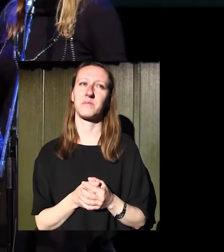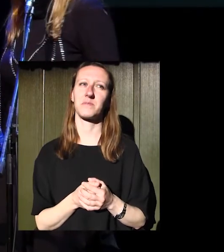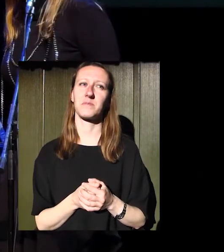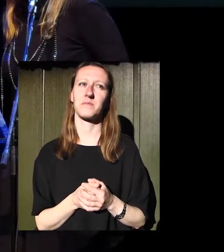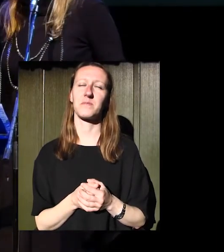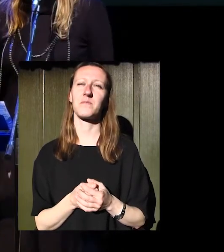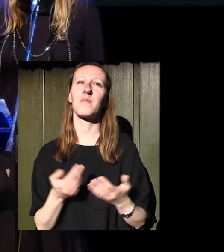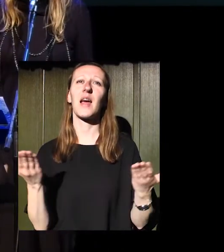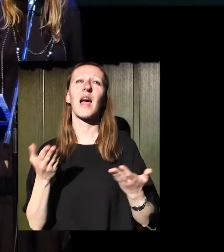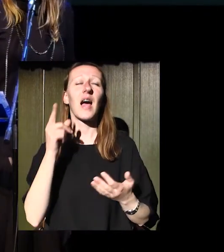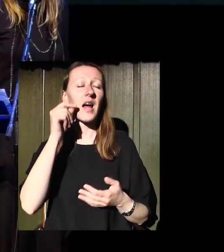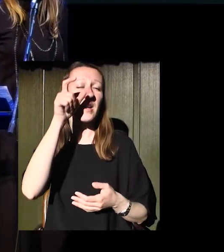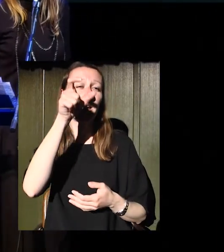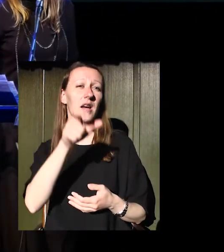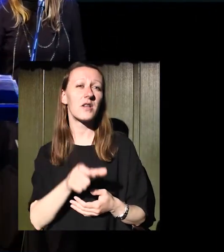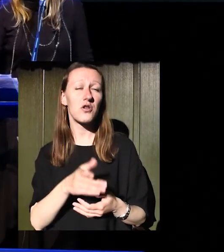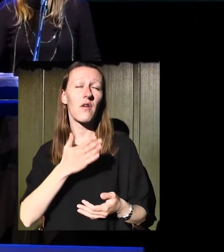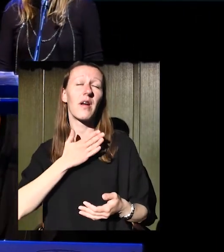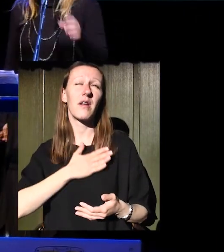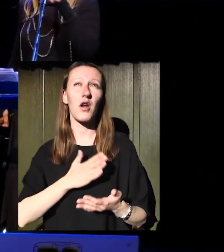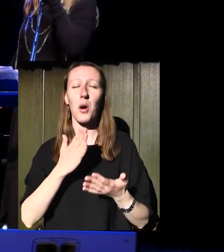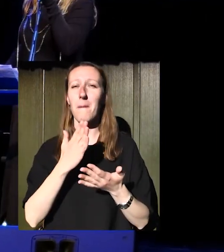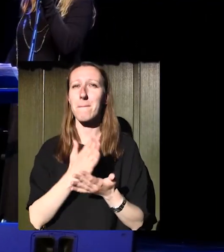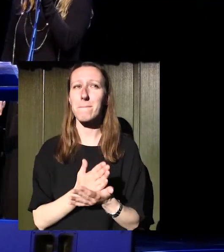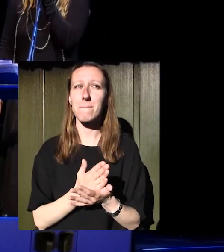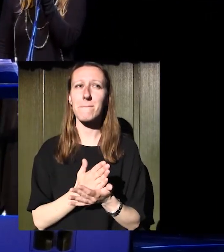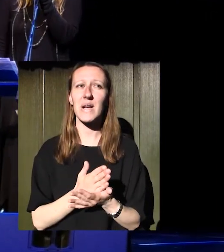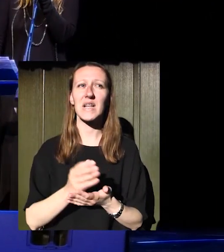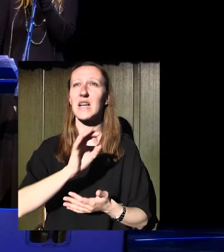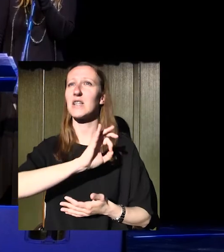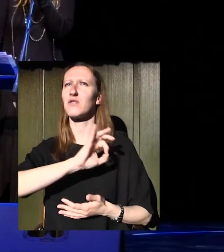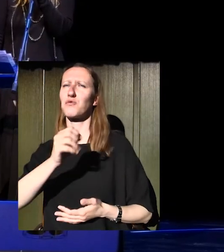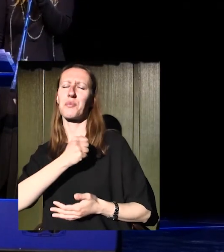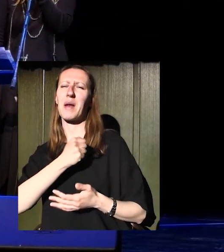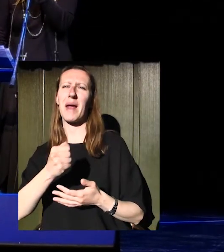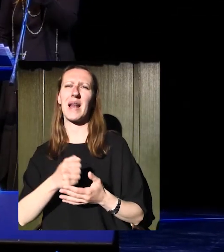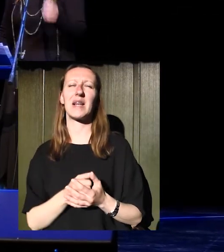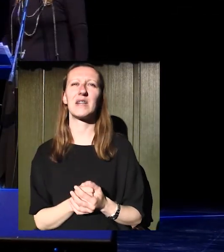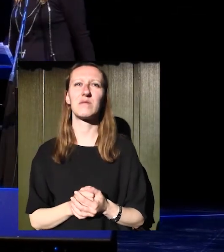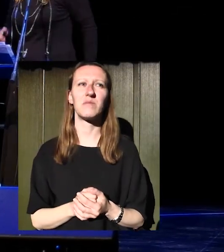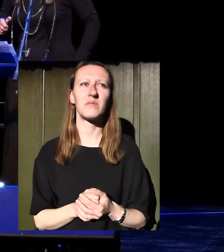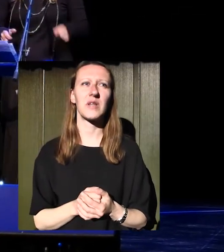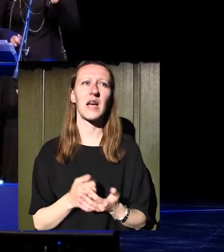svijet. Kad je čovjek htio biti Superman.